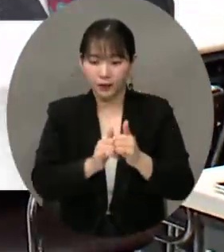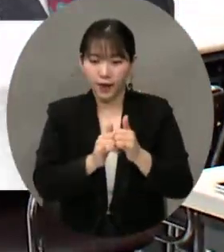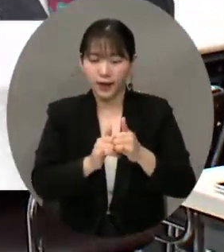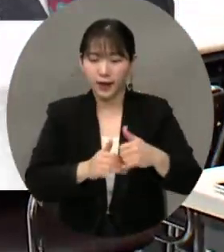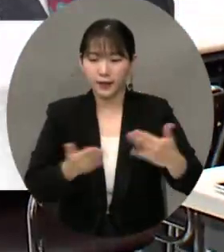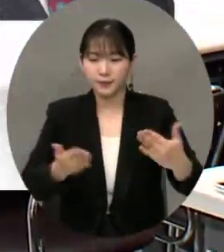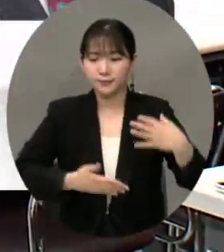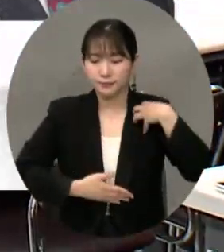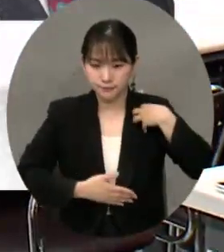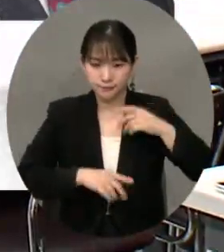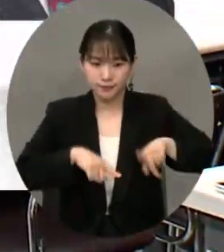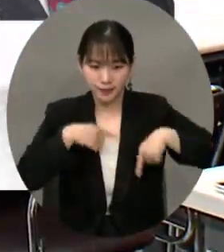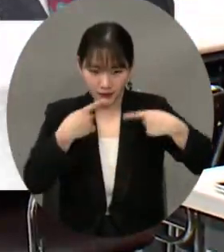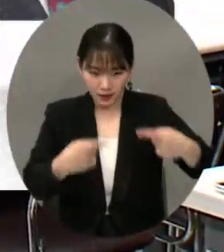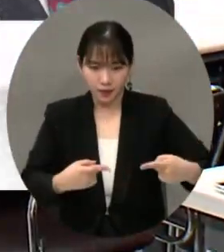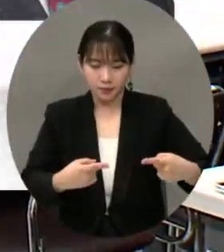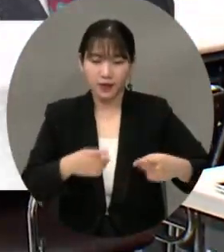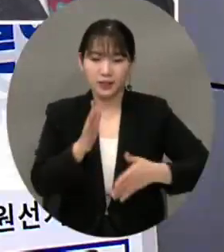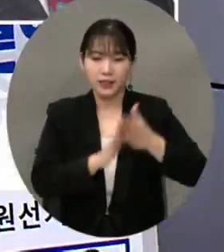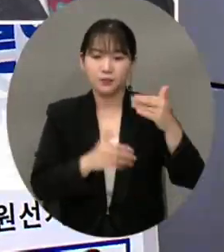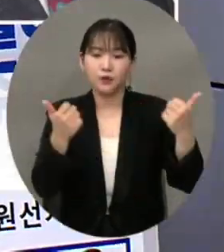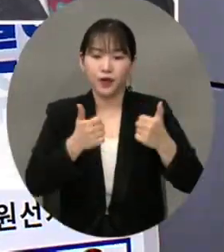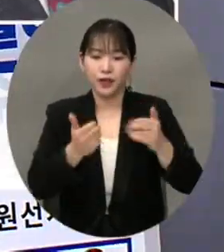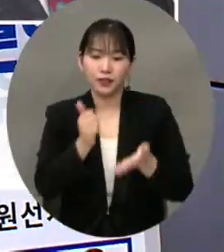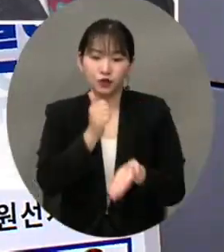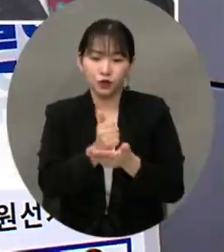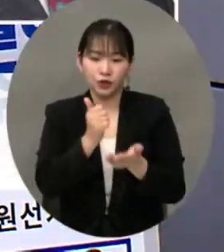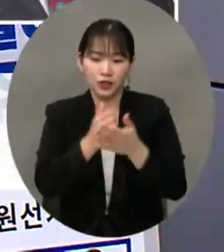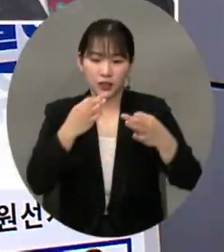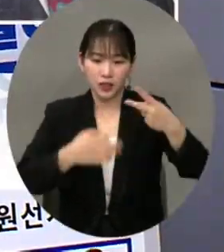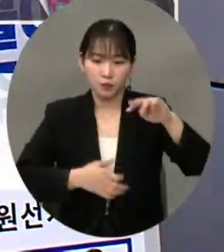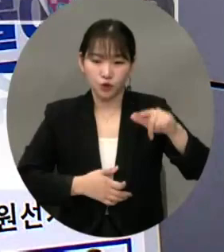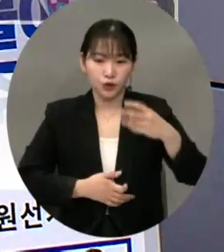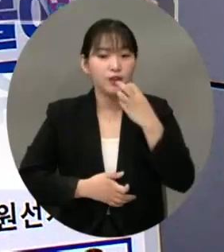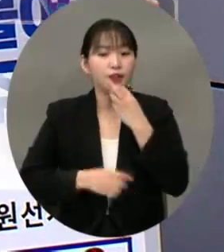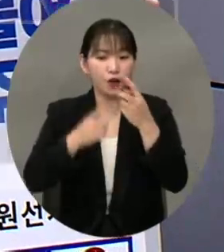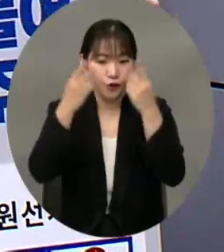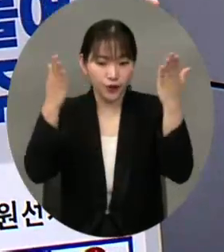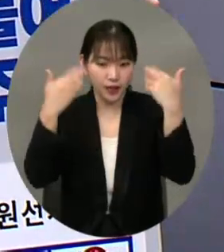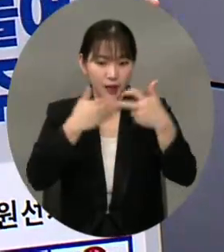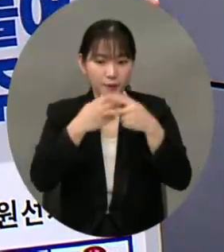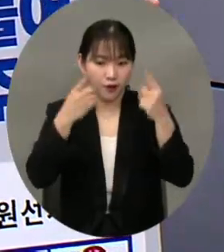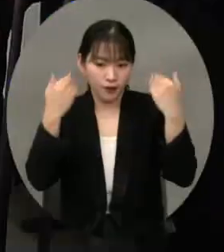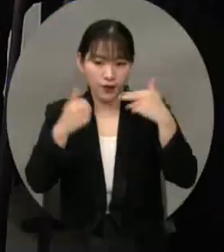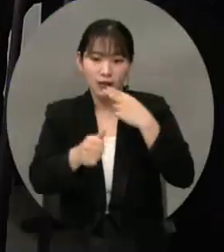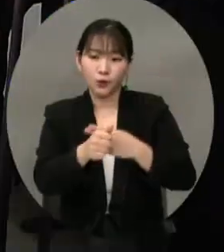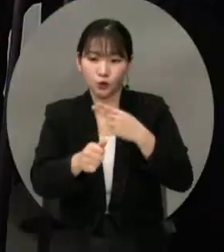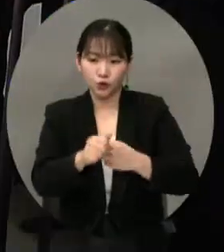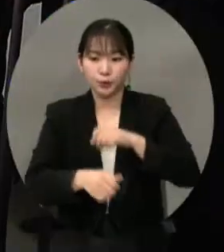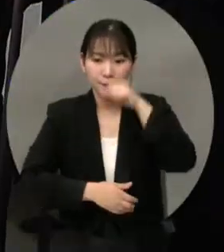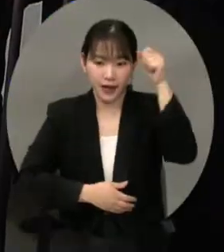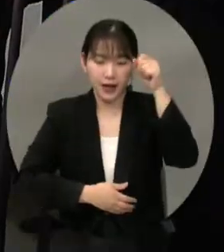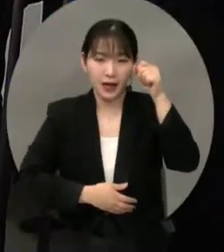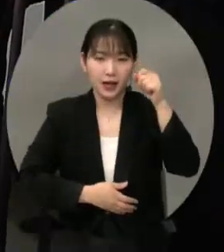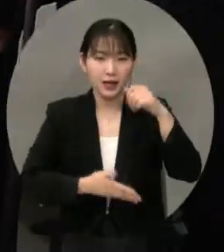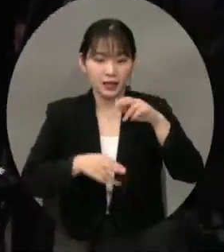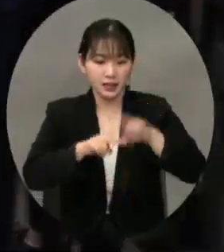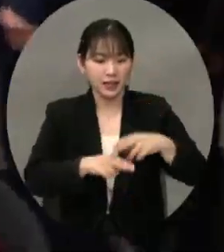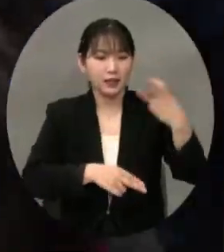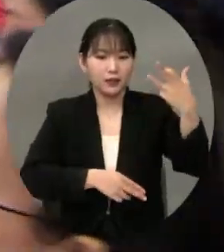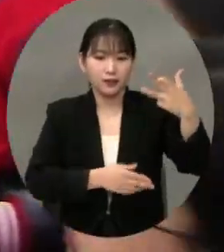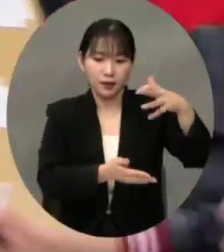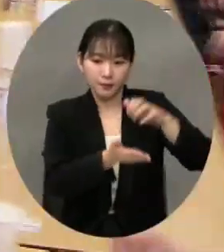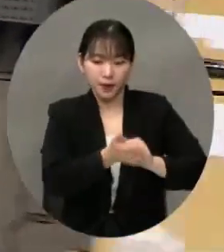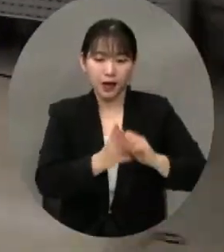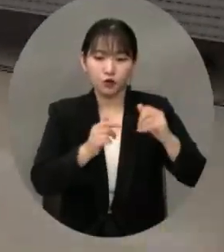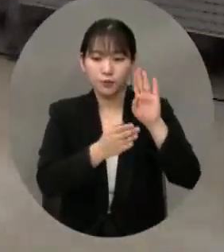참여하고 연합정치시민회의가 추천한 김윤 서울대 의대 교수도 당선됐습니다. 전체 18석을 확보한